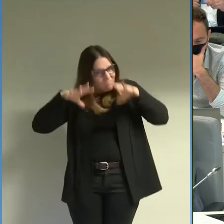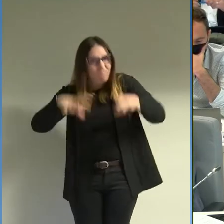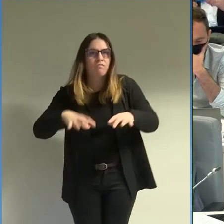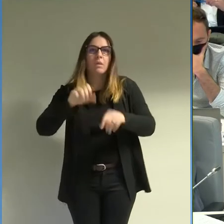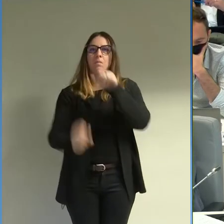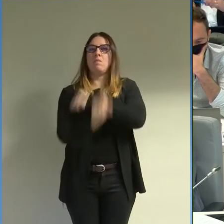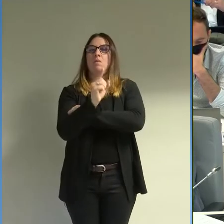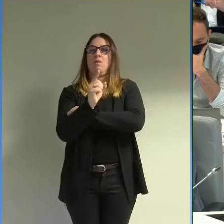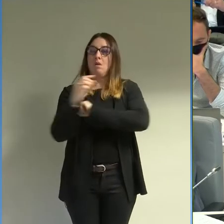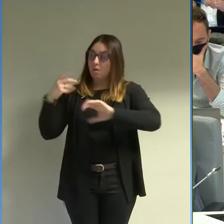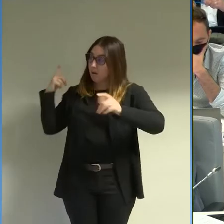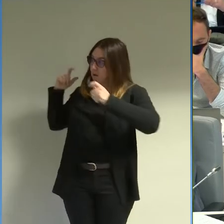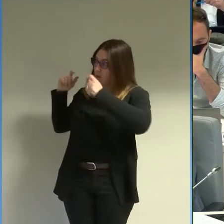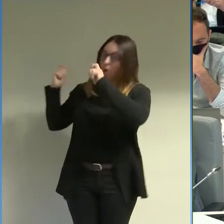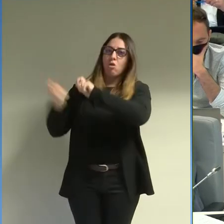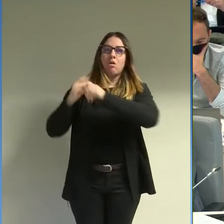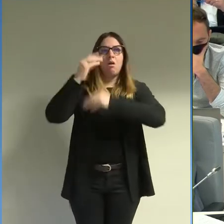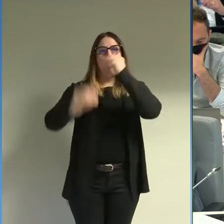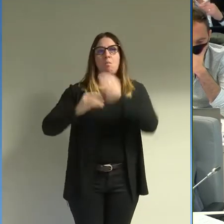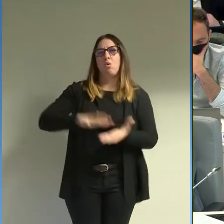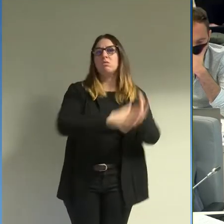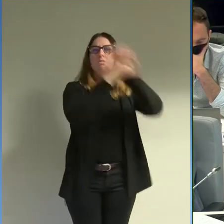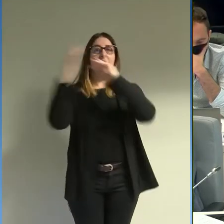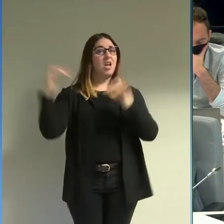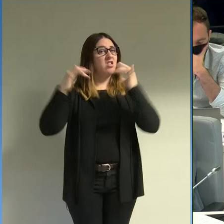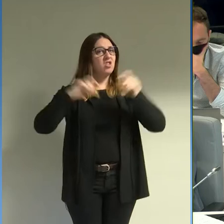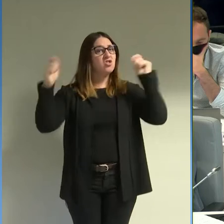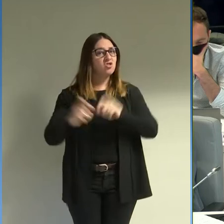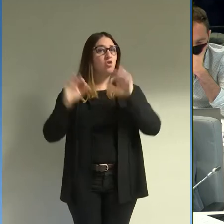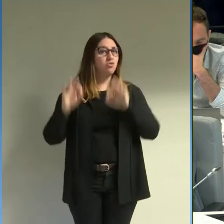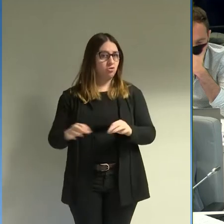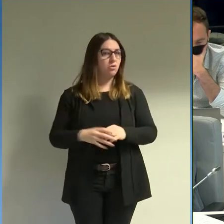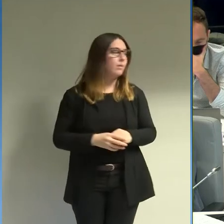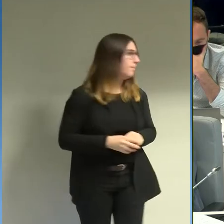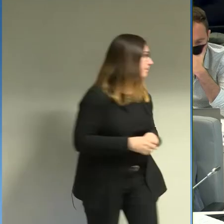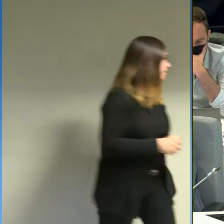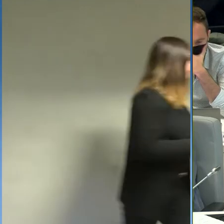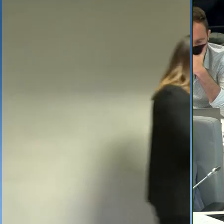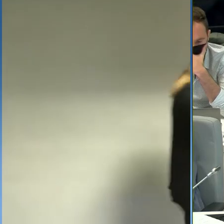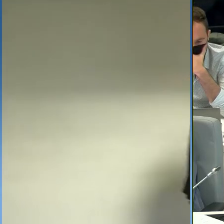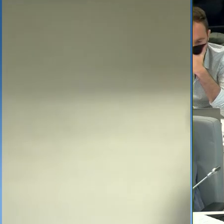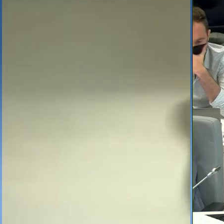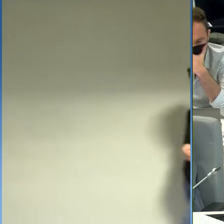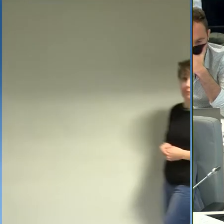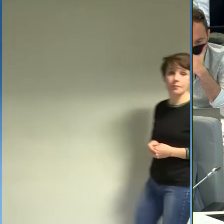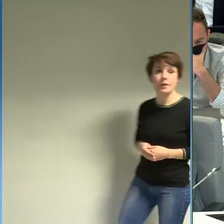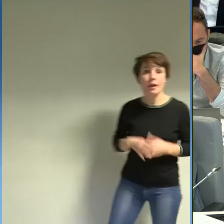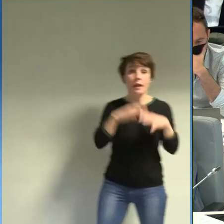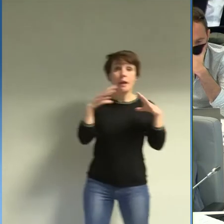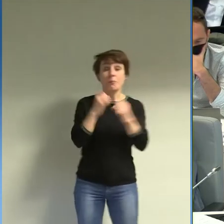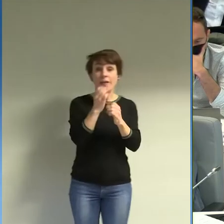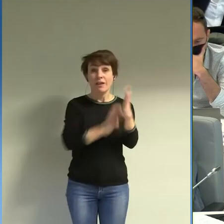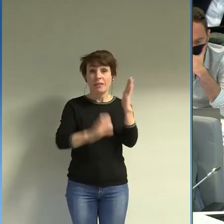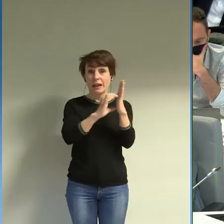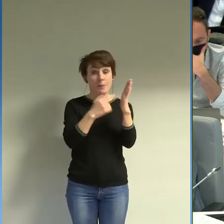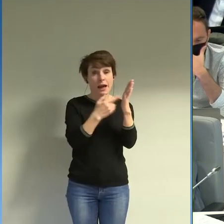et ils ont changé le monde de l'énergie bref cette délibération ne servent à rien sinon à réaffirmer vos bases idéologiques